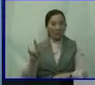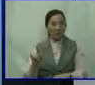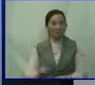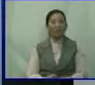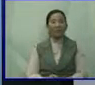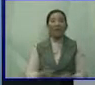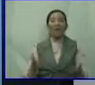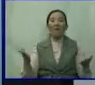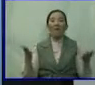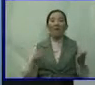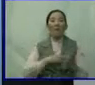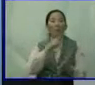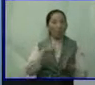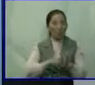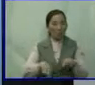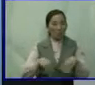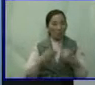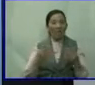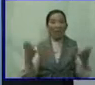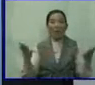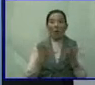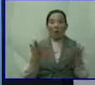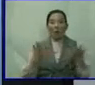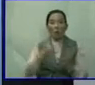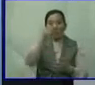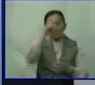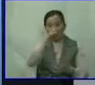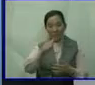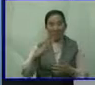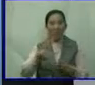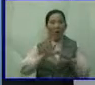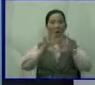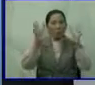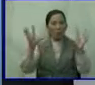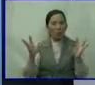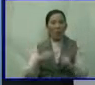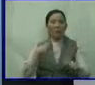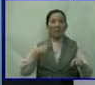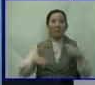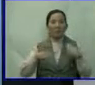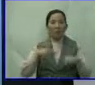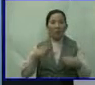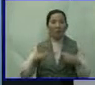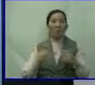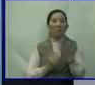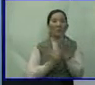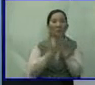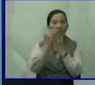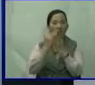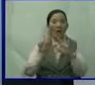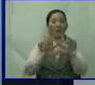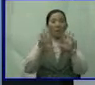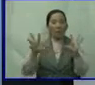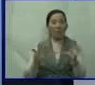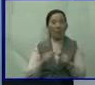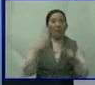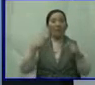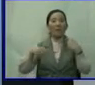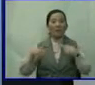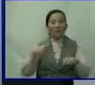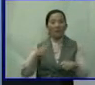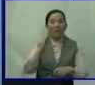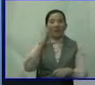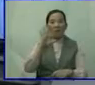В каком месяце объем продаж в третьей фирме превысил объем продаж во